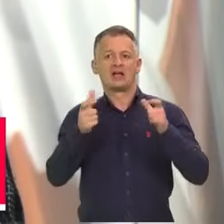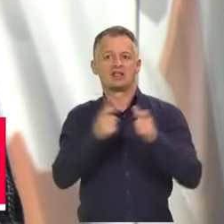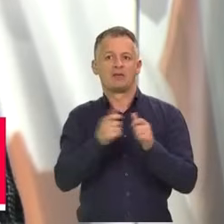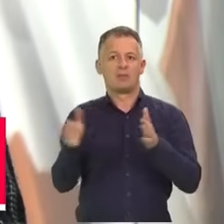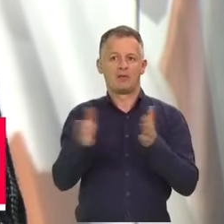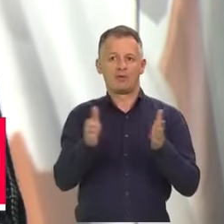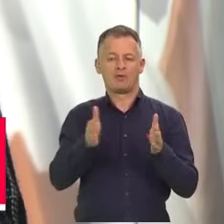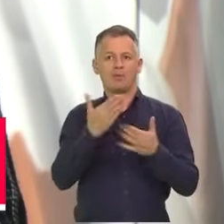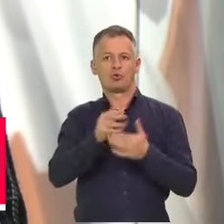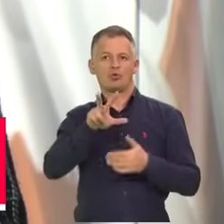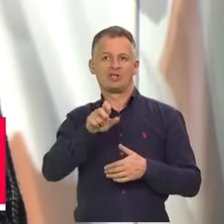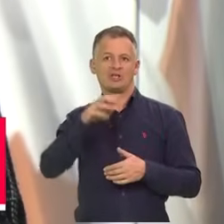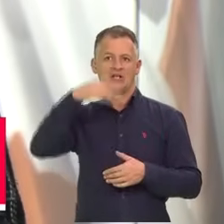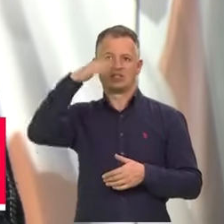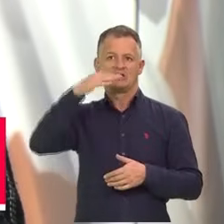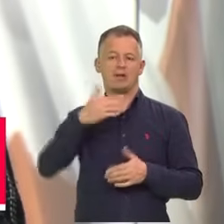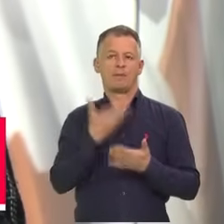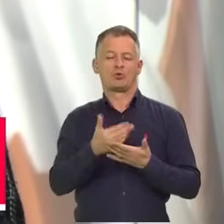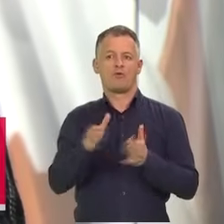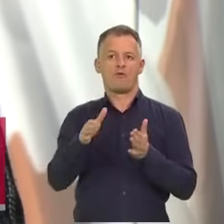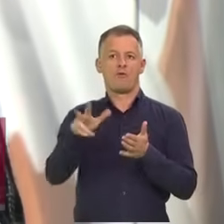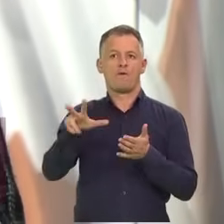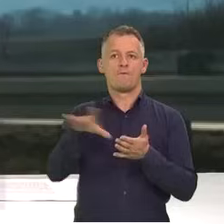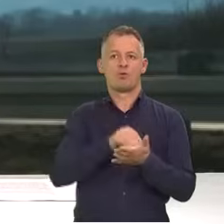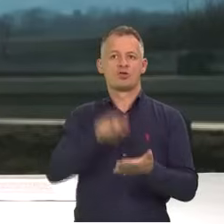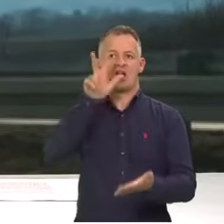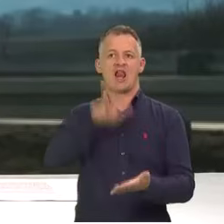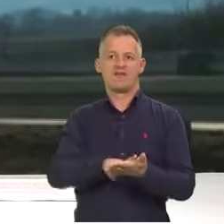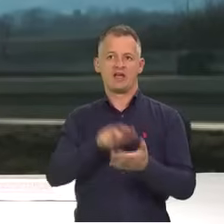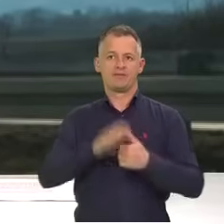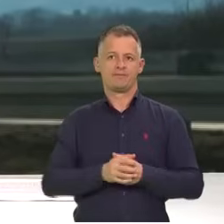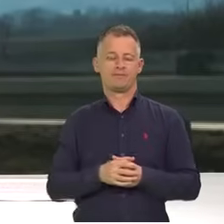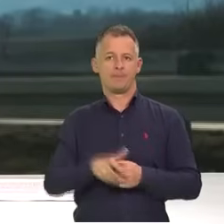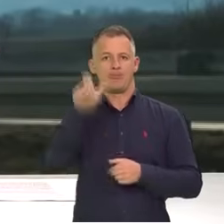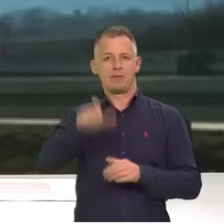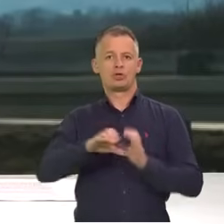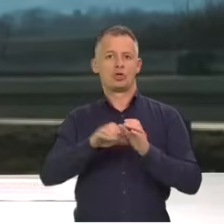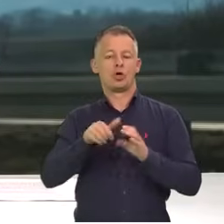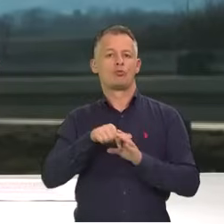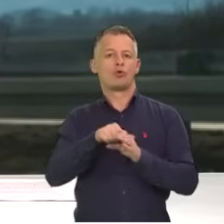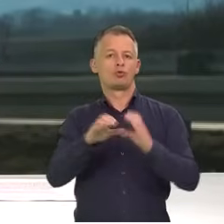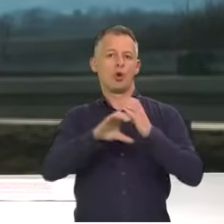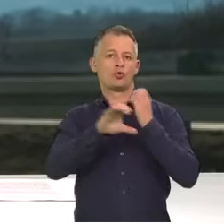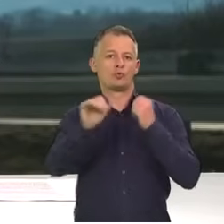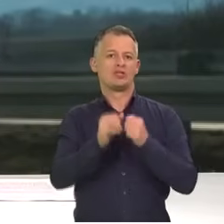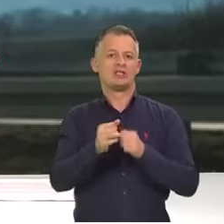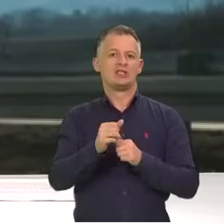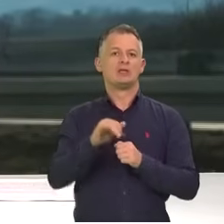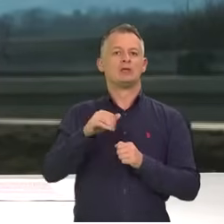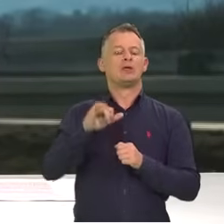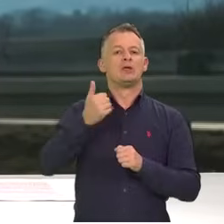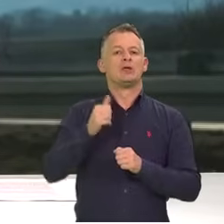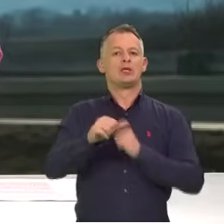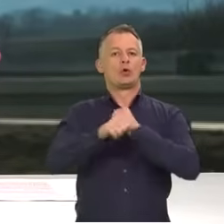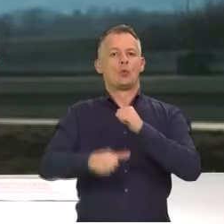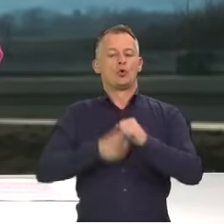preventiv pentru 30 de zile pentru furt calificat. Un șofer de autobuz din Târgu Mureș ajunge în fața